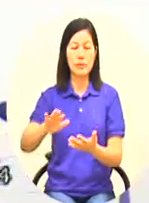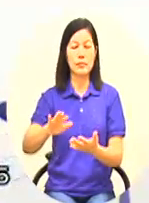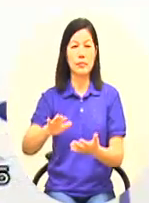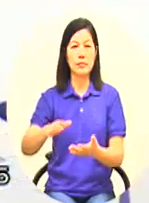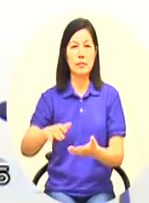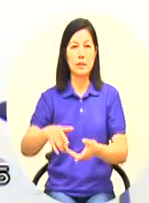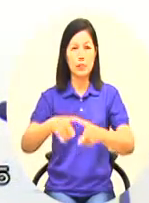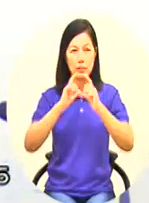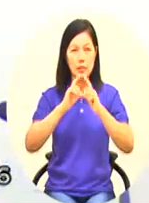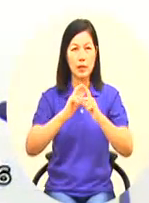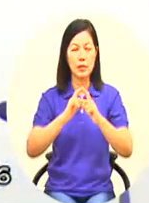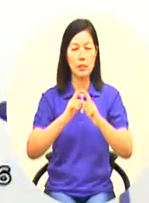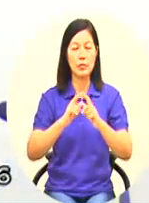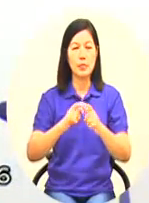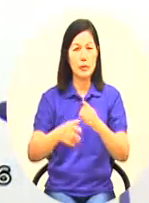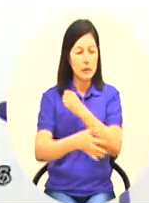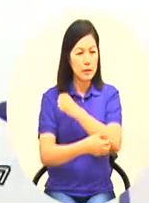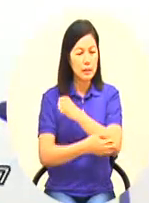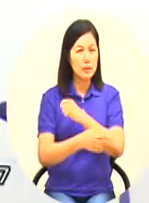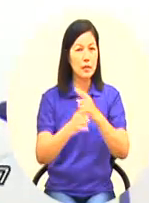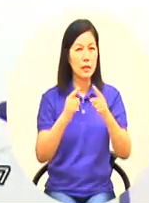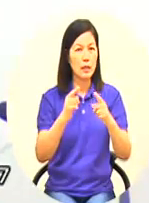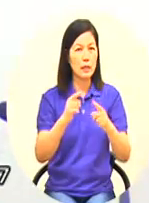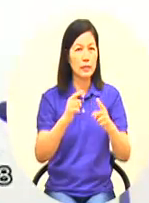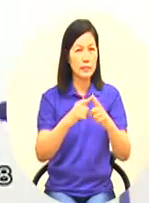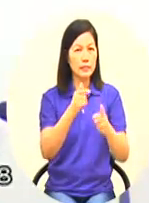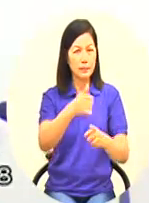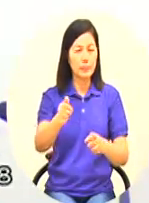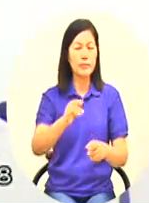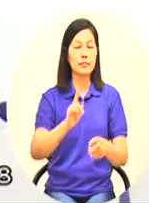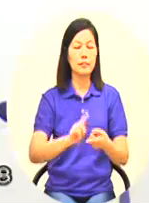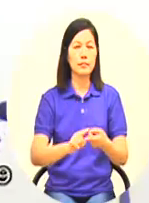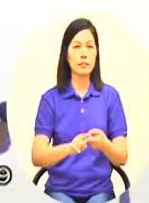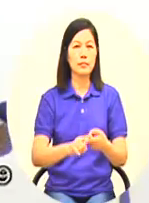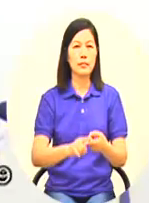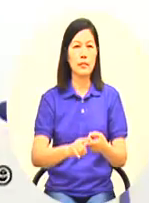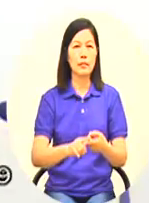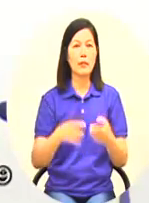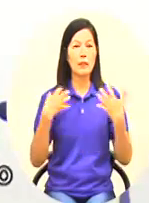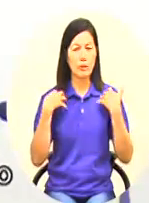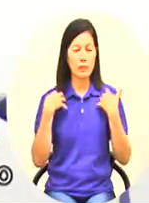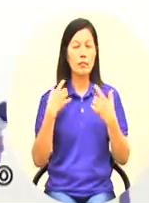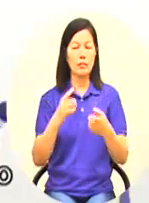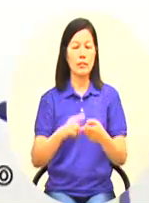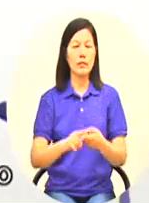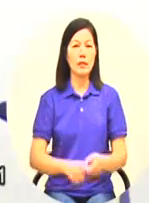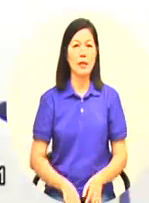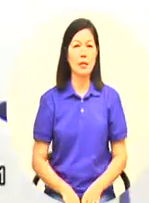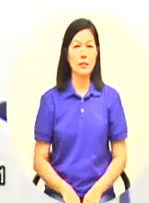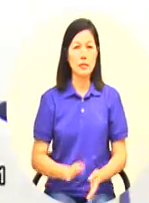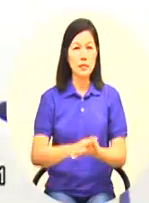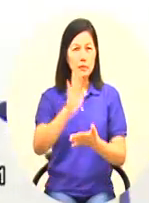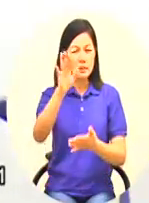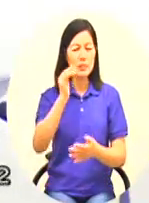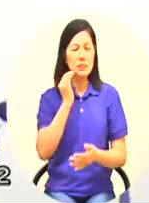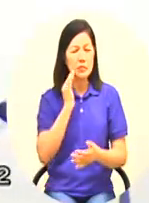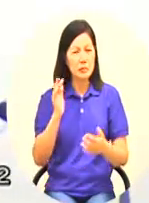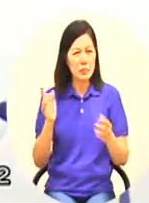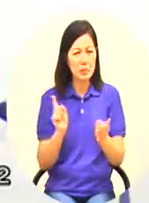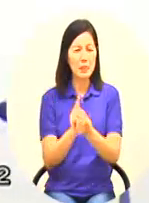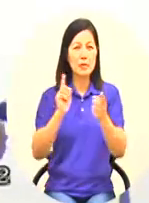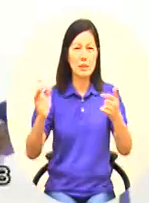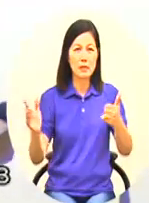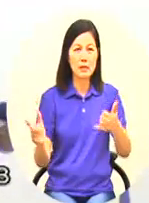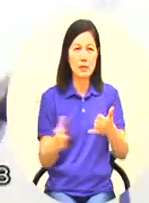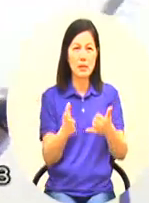的这样的一个清洁人员。那这样的未来，如果说稍微有一个台风天的话，那我们这些清